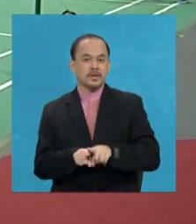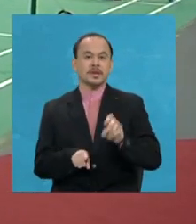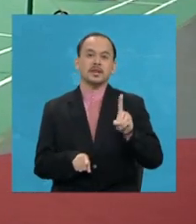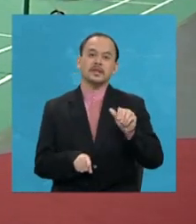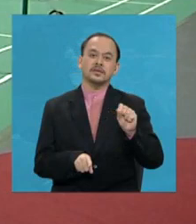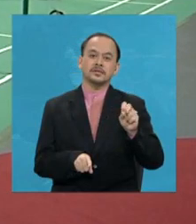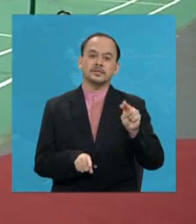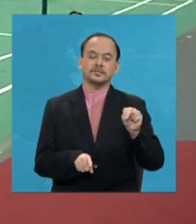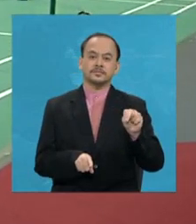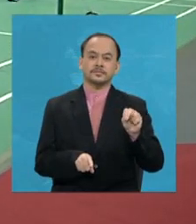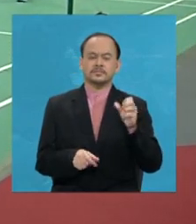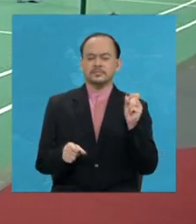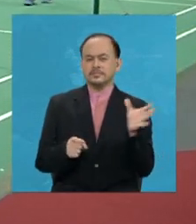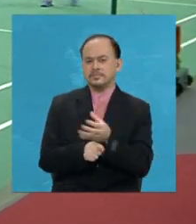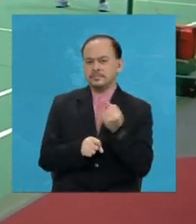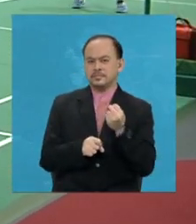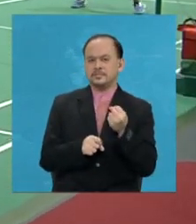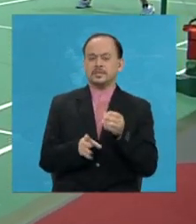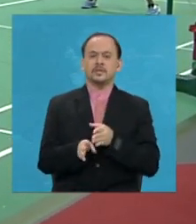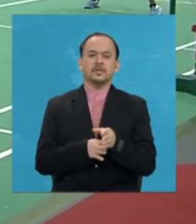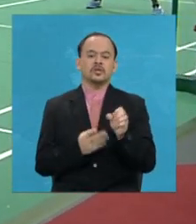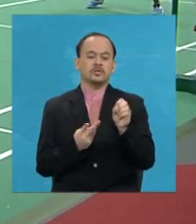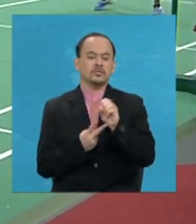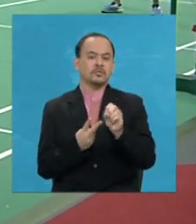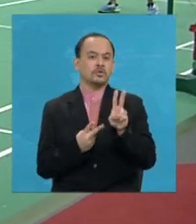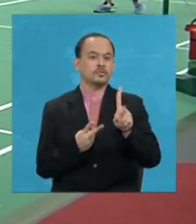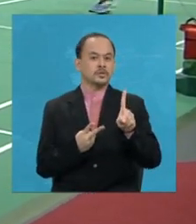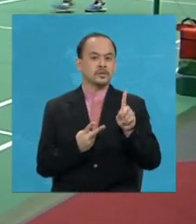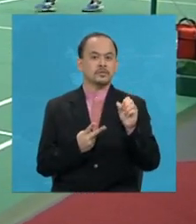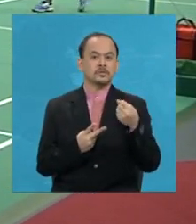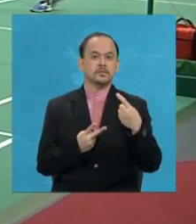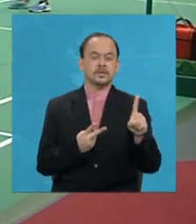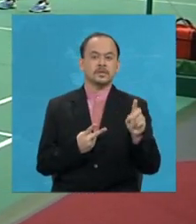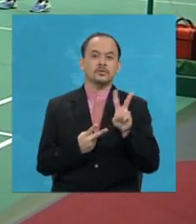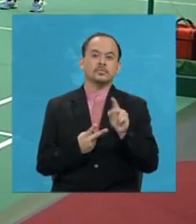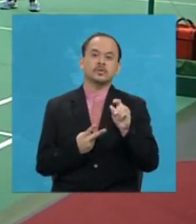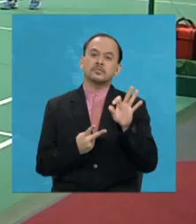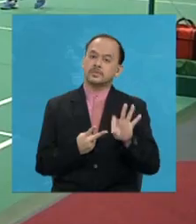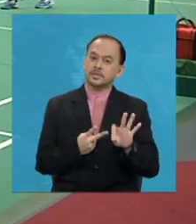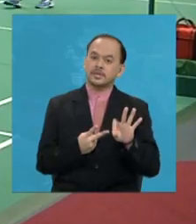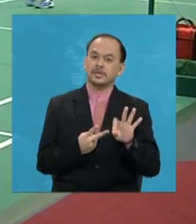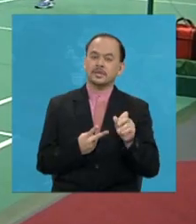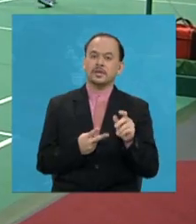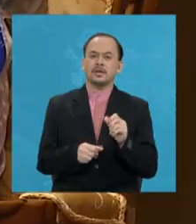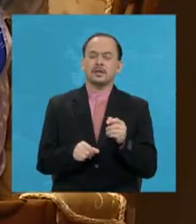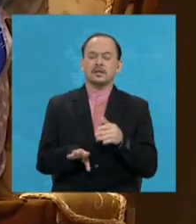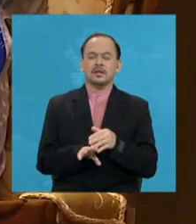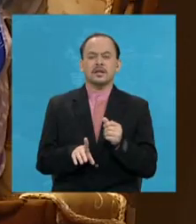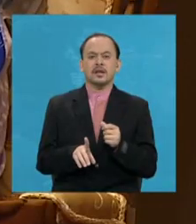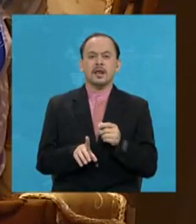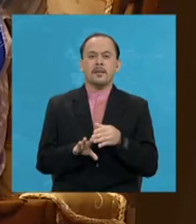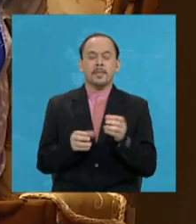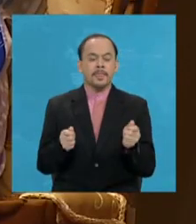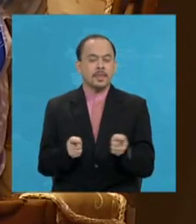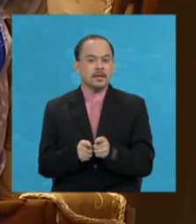intense juga menang Straight set 21-11 21-13 beregu Young road Tong dan